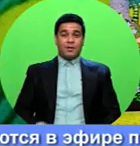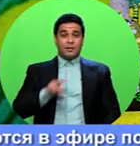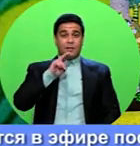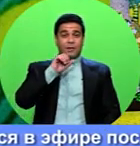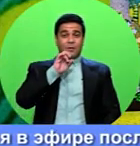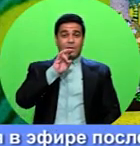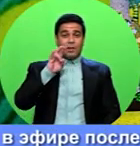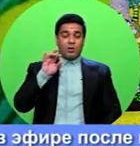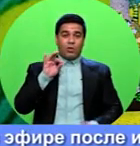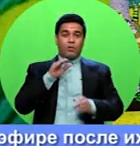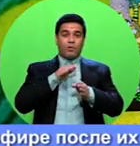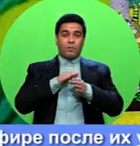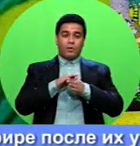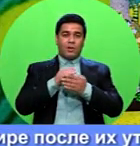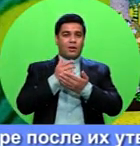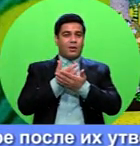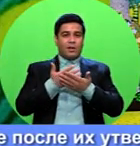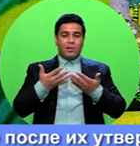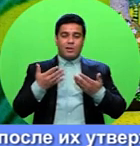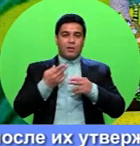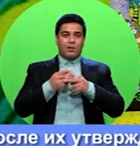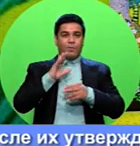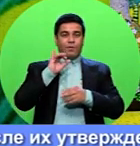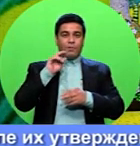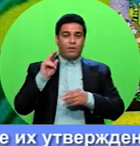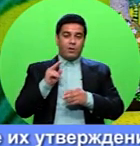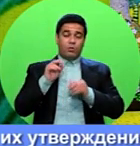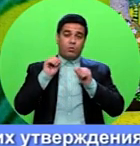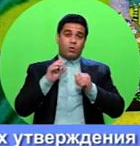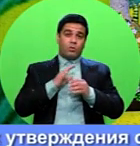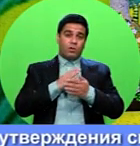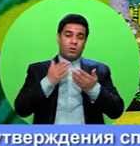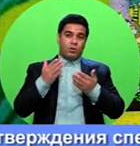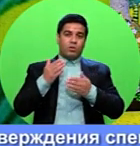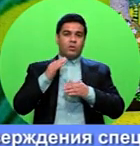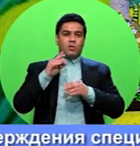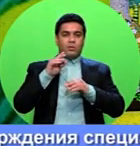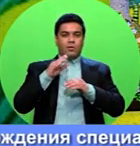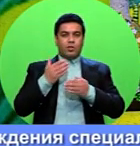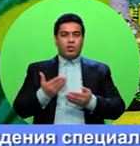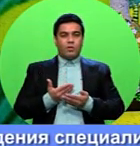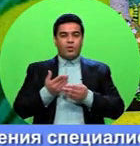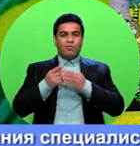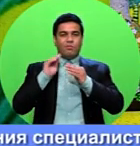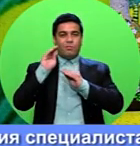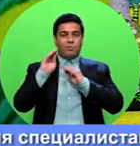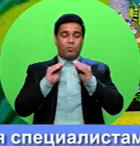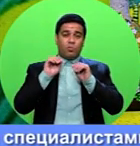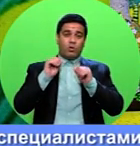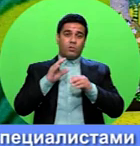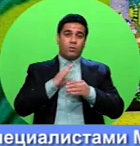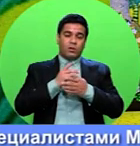Панно выполняется в разных видах. Оно может быть в виде живописной фрески, может быть в